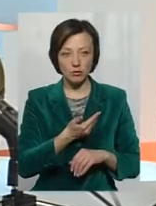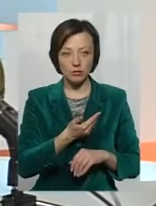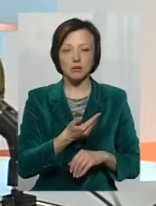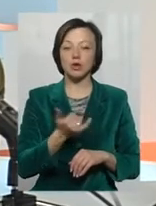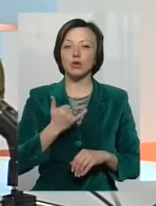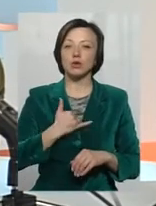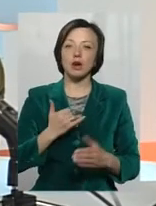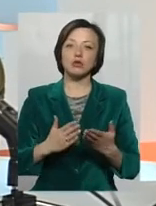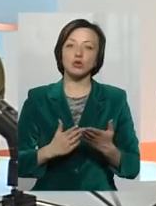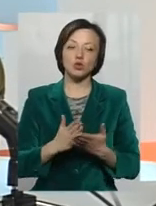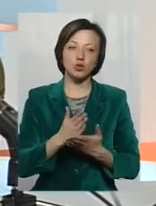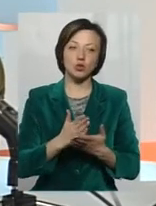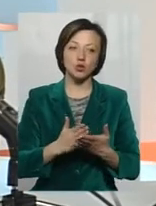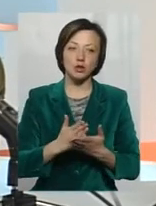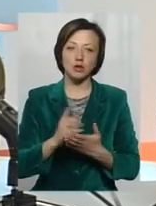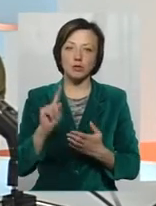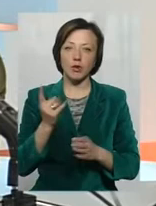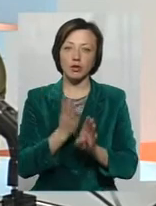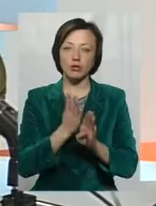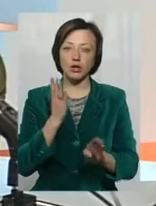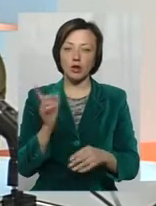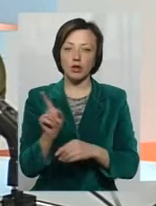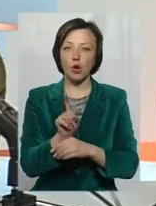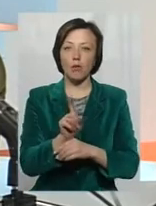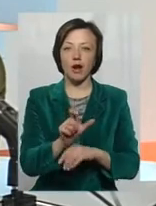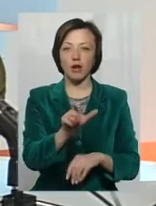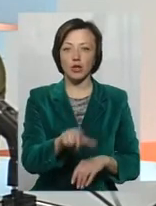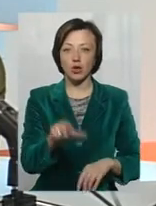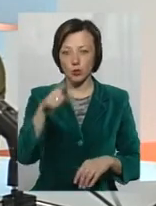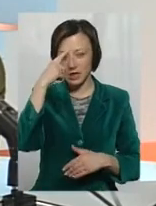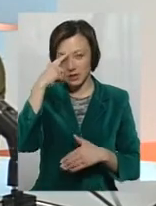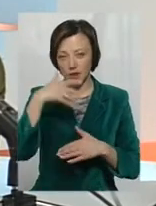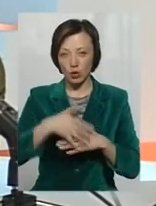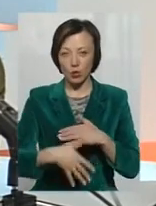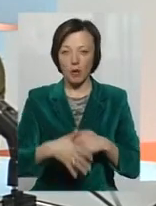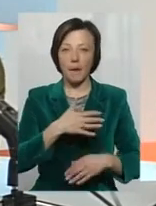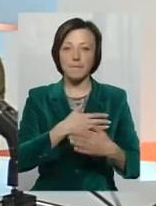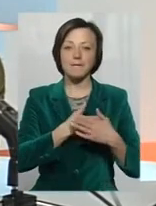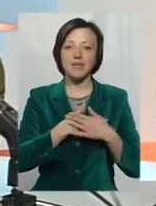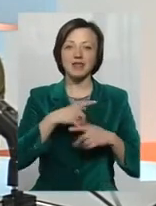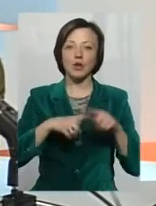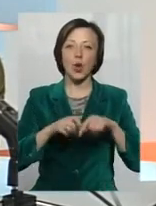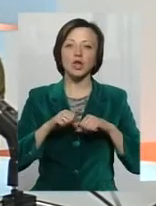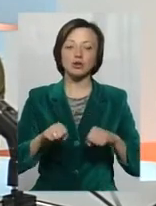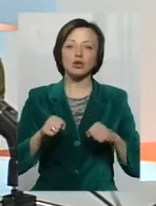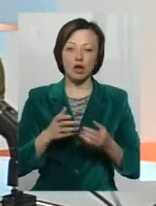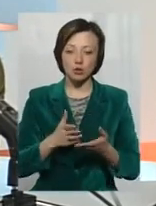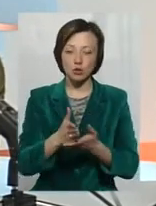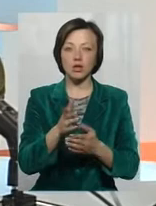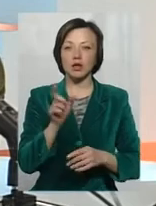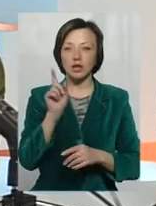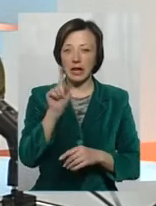нас служили в першу чергу нормальні люди, свідомі люди, патріотично настроєні, щоб для них